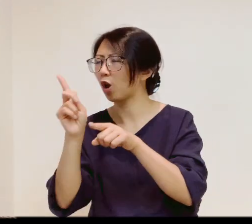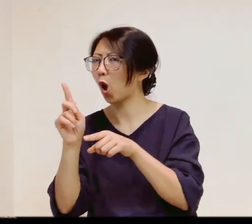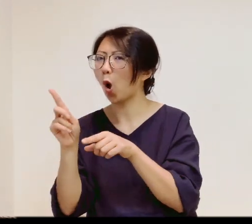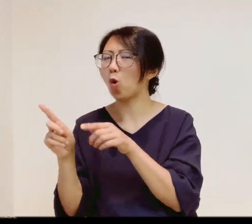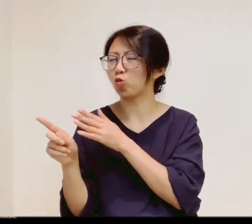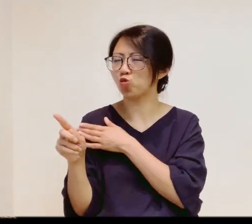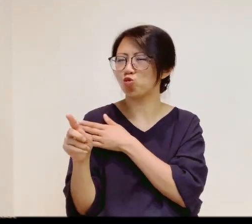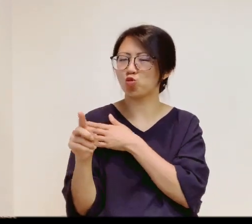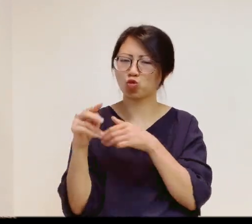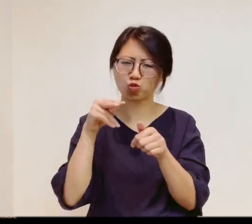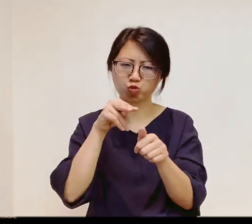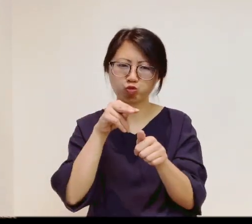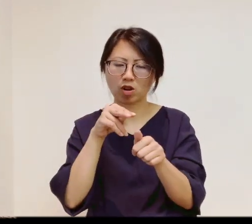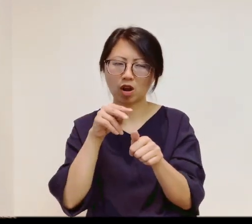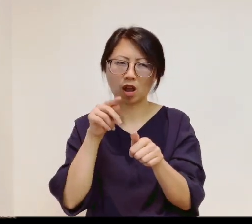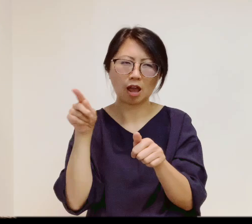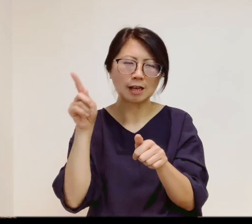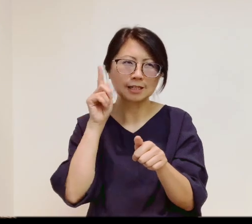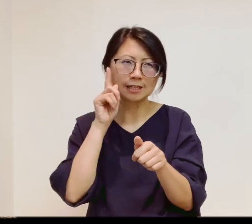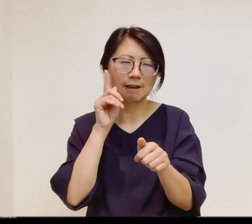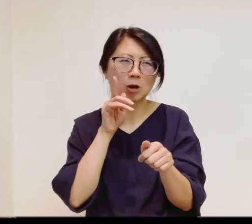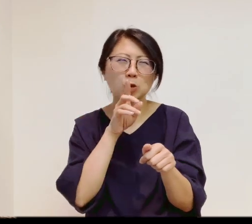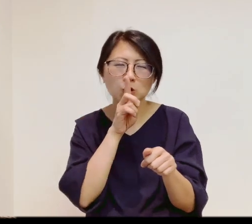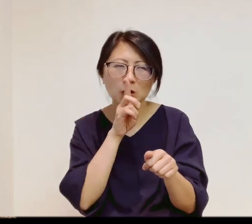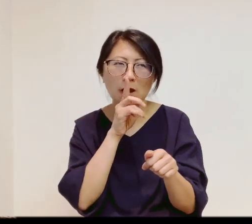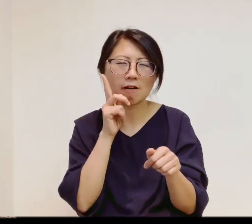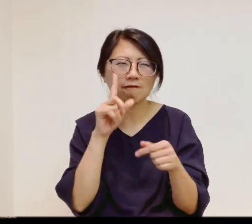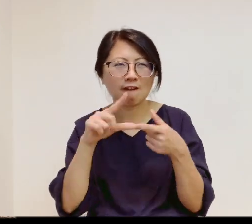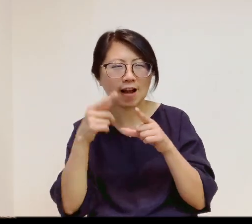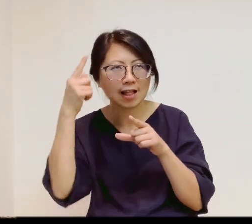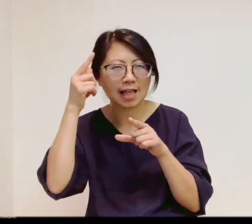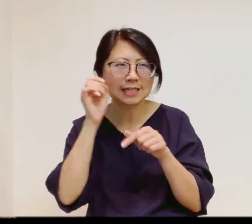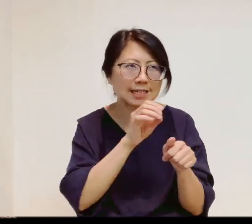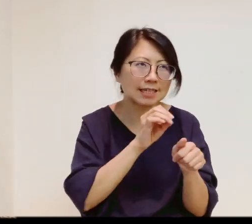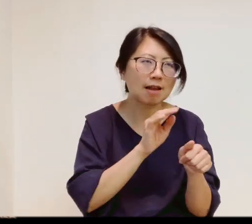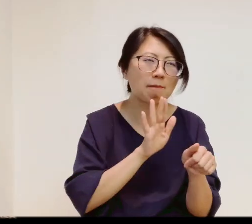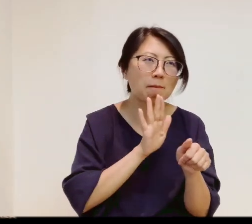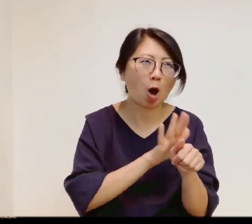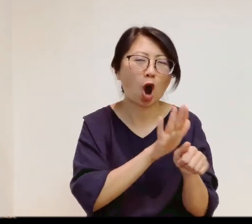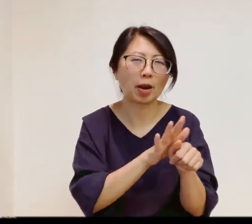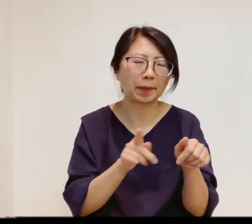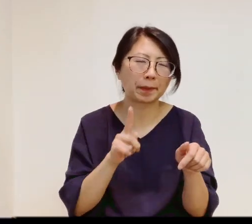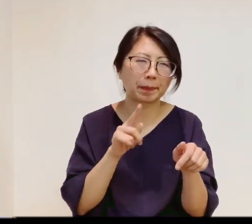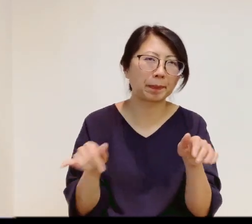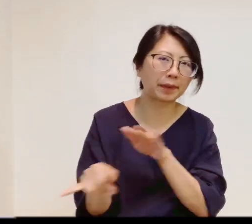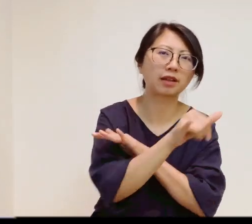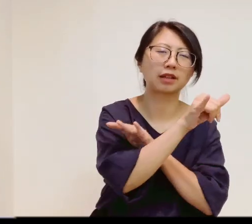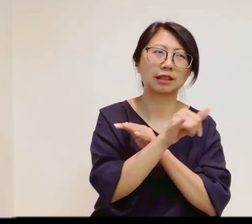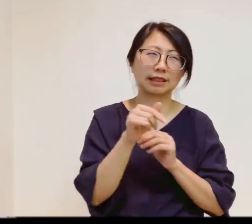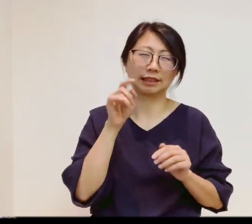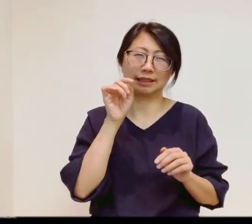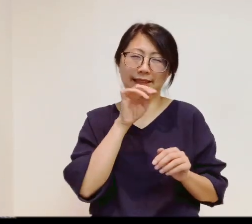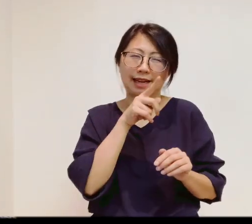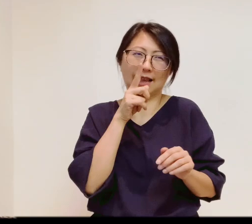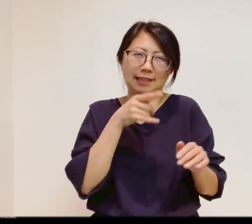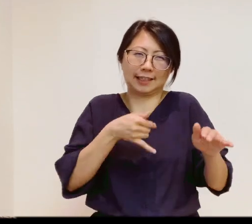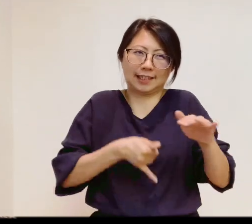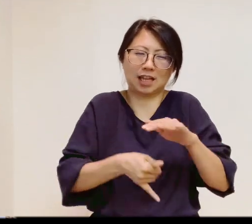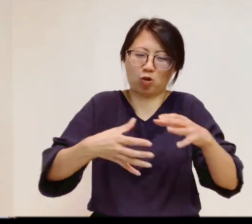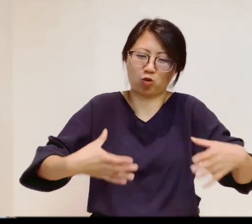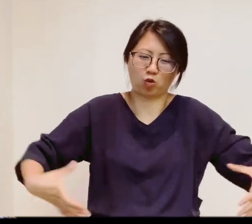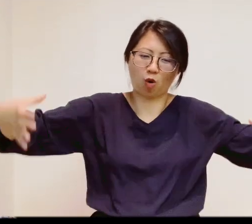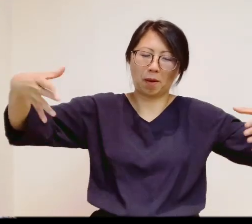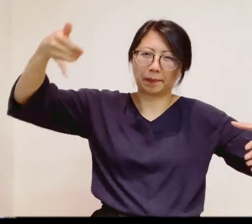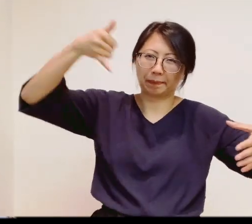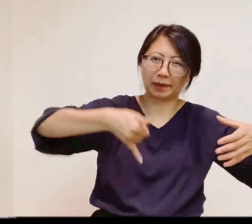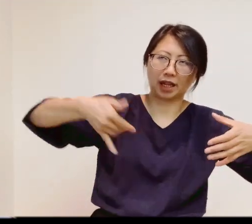即係總之啲管工嚟嘅，德國人嘅管工咧，係最嬲尾係幫佢去到逃亡嘅。佢咧將佢咧叫佢咧匿埋咗喺一